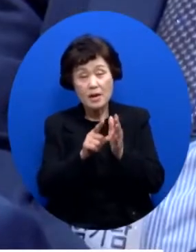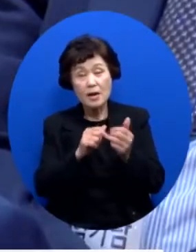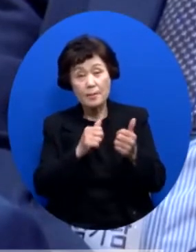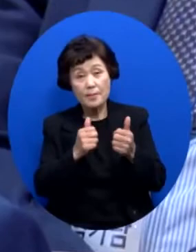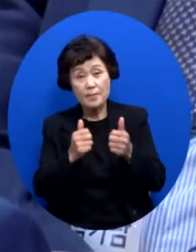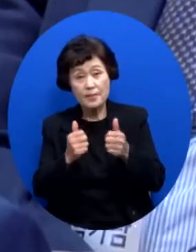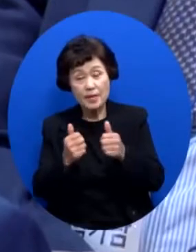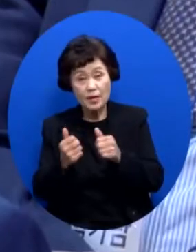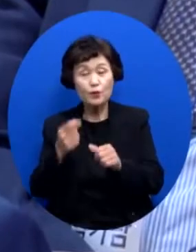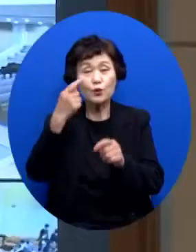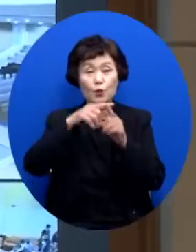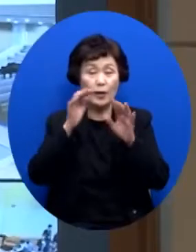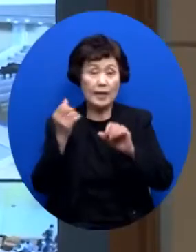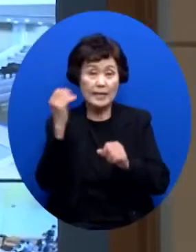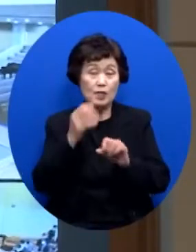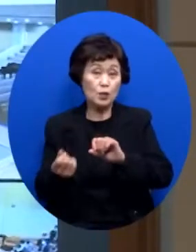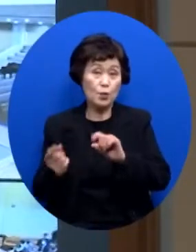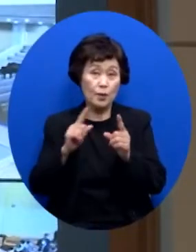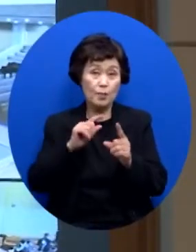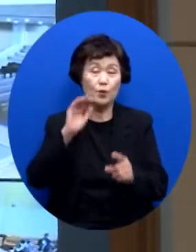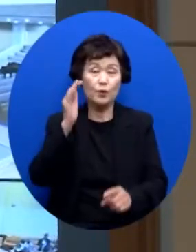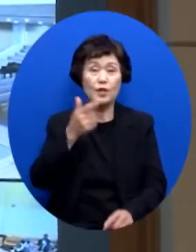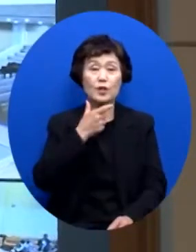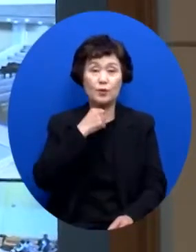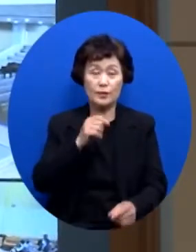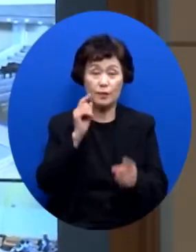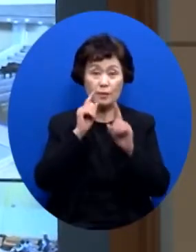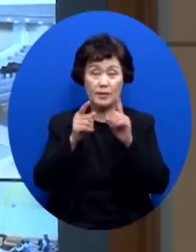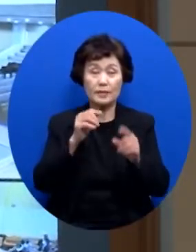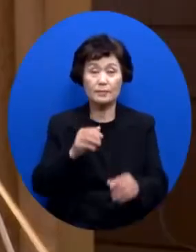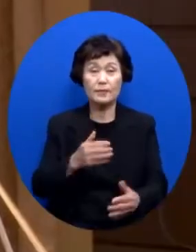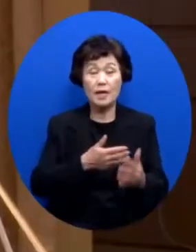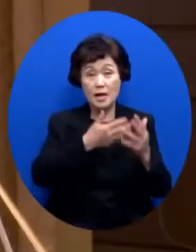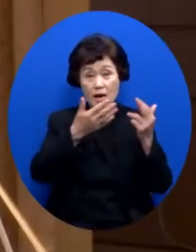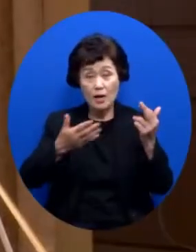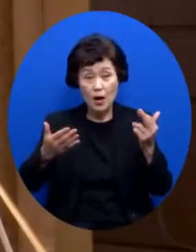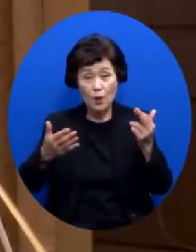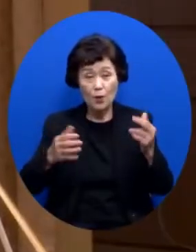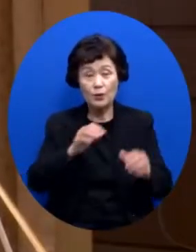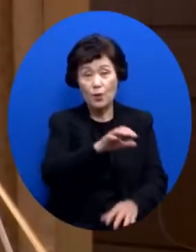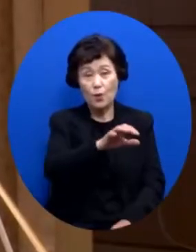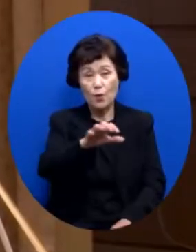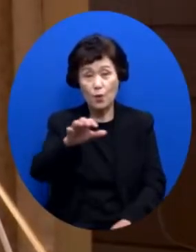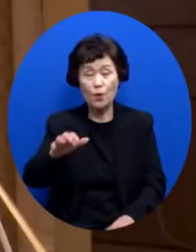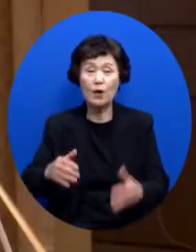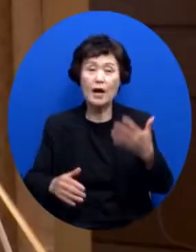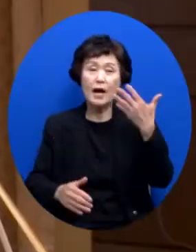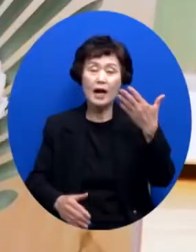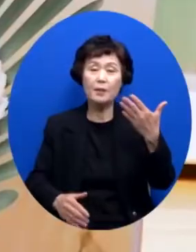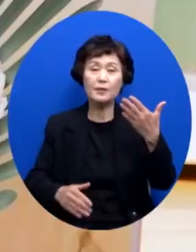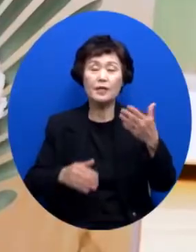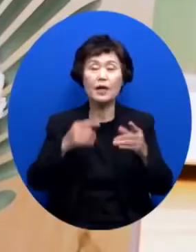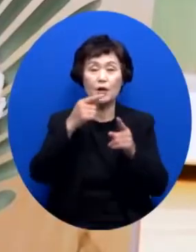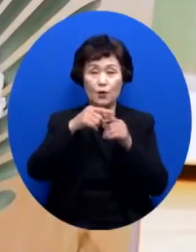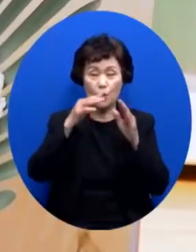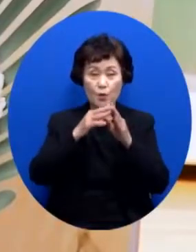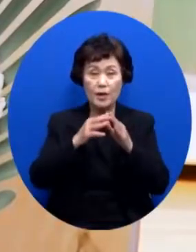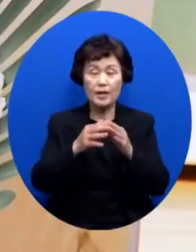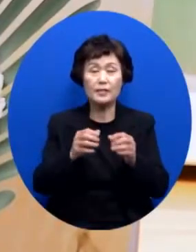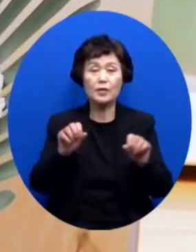말했습니다. 이날 연회는 방역을 위해 강원도 각 권역별 9개 교회에서 동시 개최됐으며